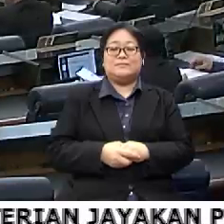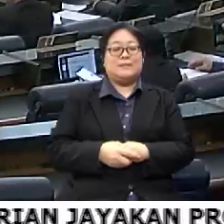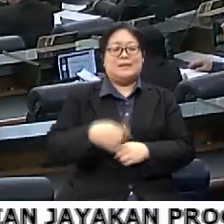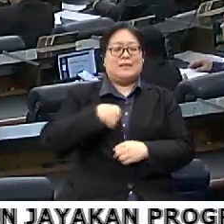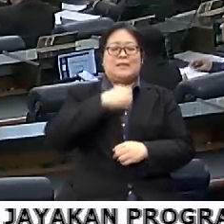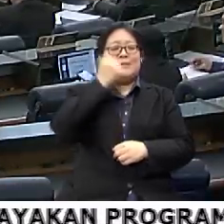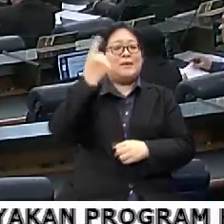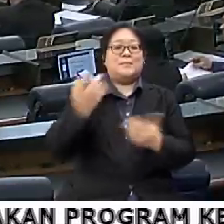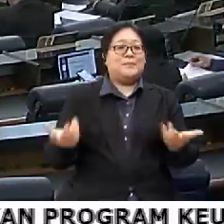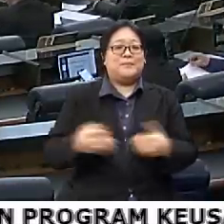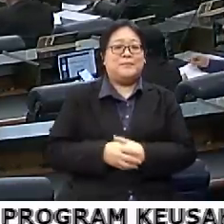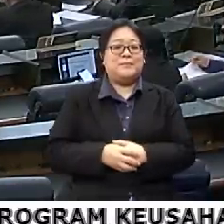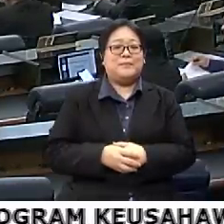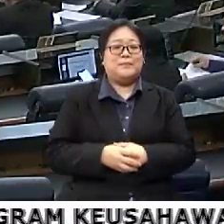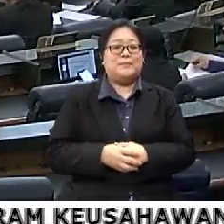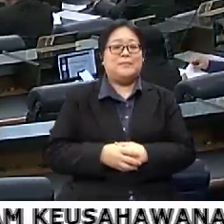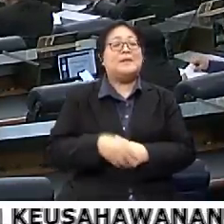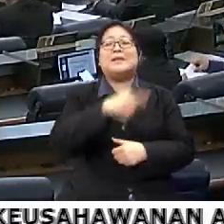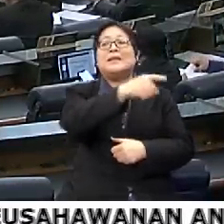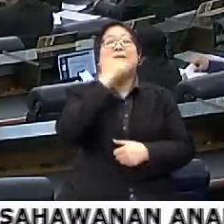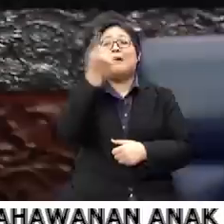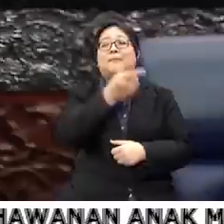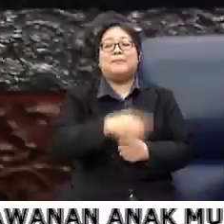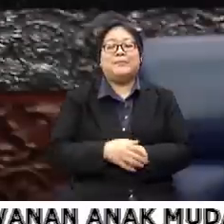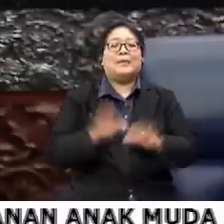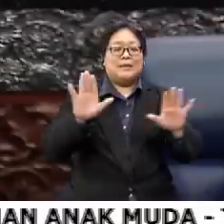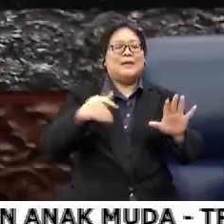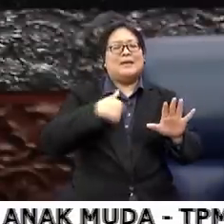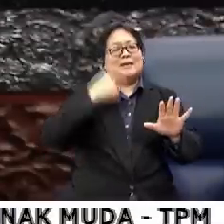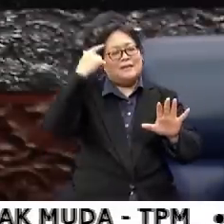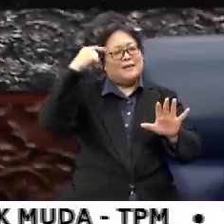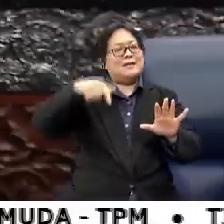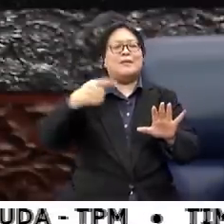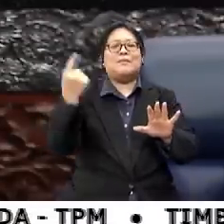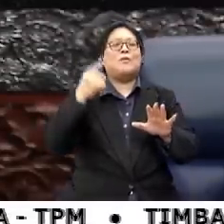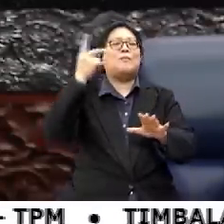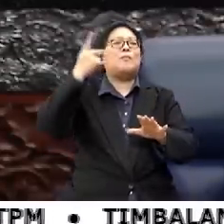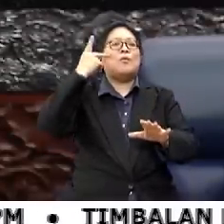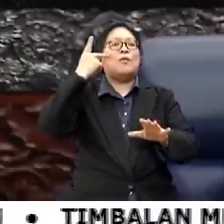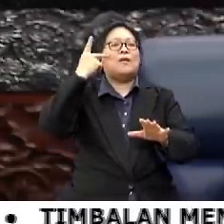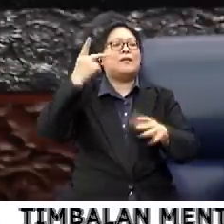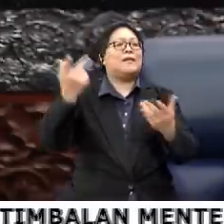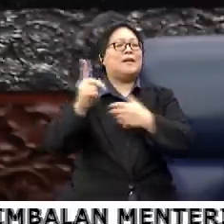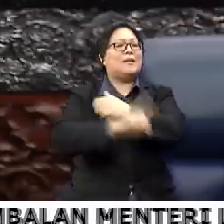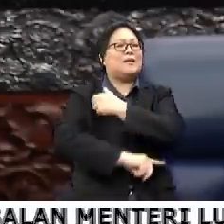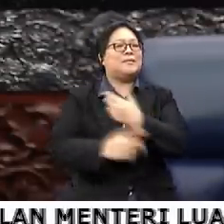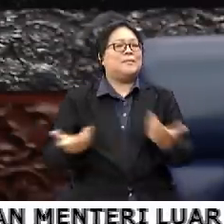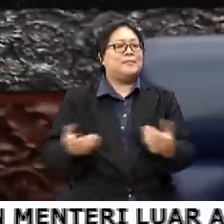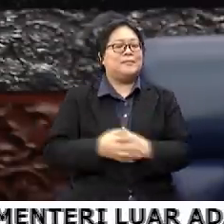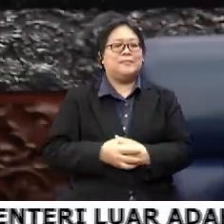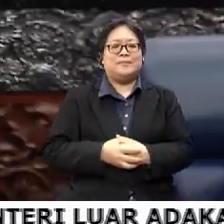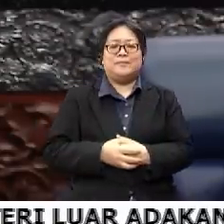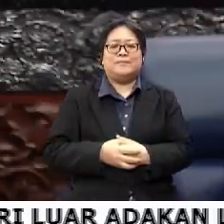Saya tak faham. Jadi dia tak faham. Tuan Ketua, ini saya fikir adalah satu bentuk political persecution dengan